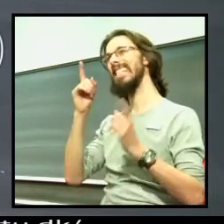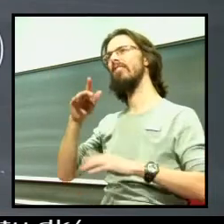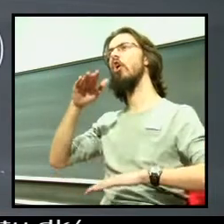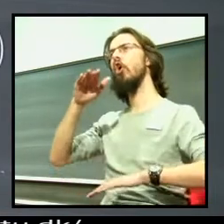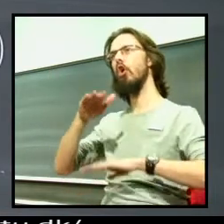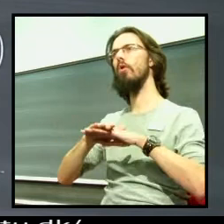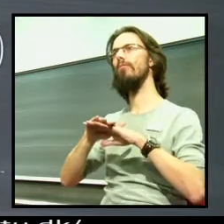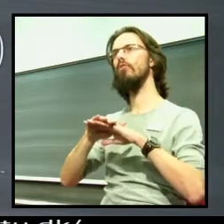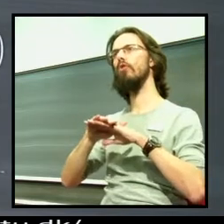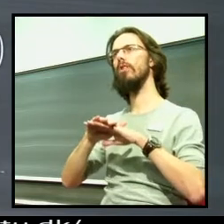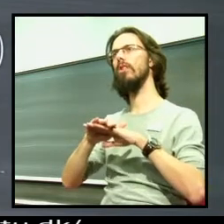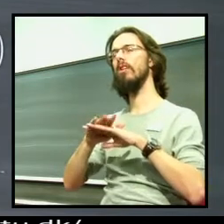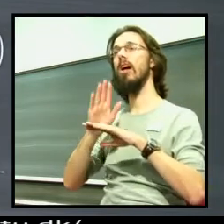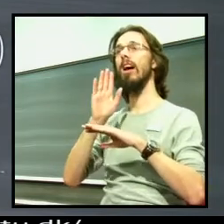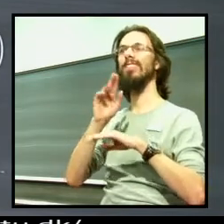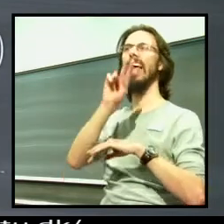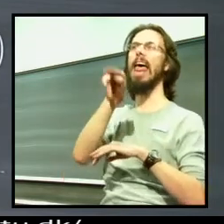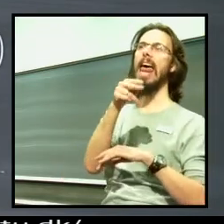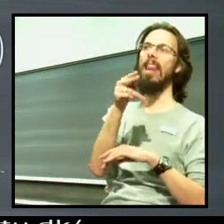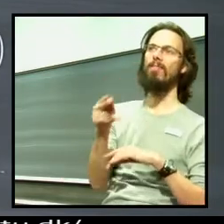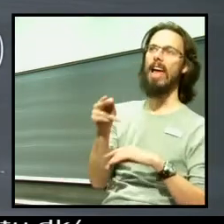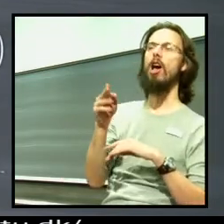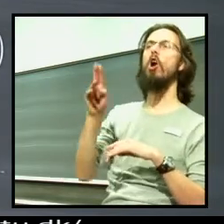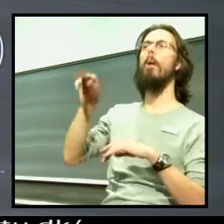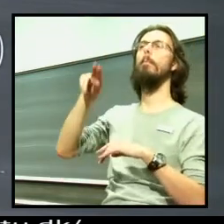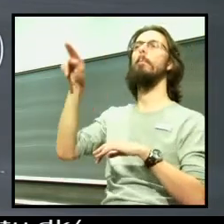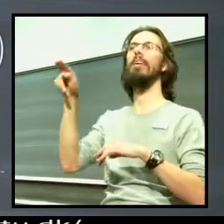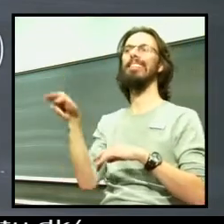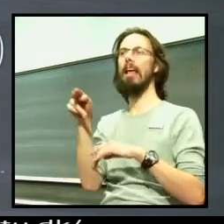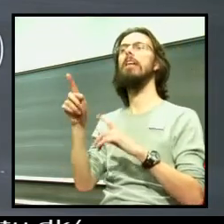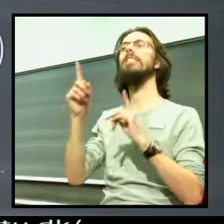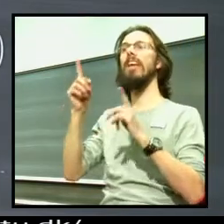alfa og beta skal være enten reelle eller komplekse tal.